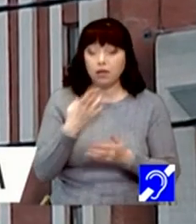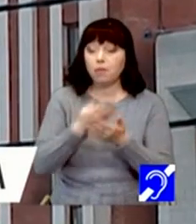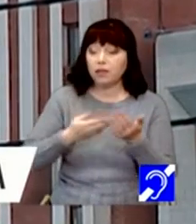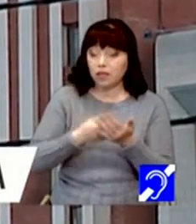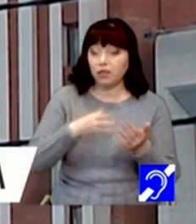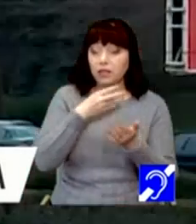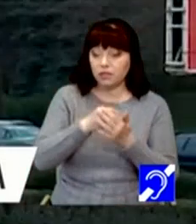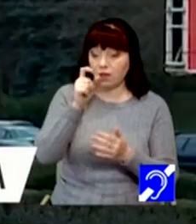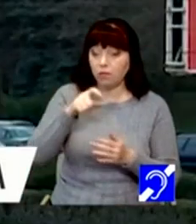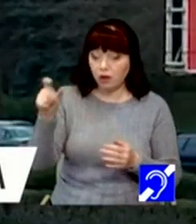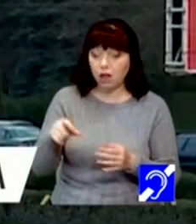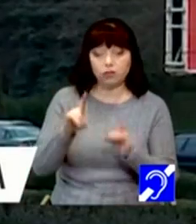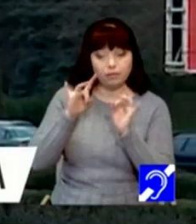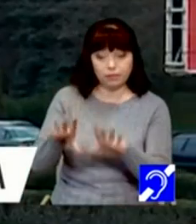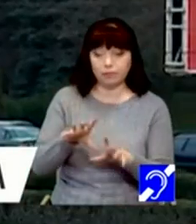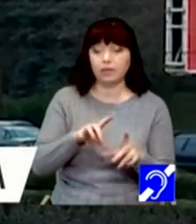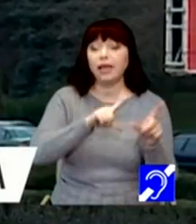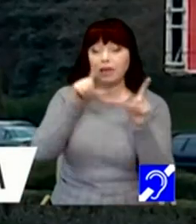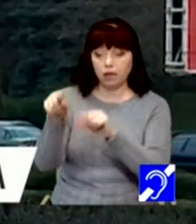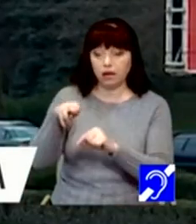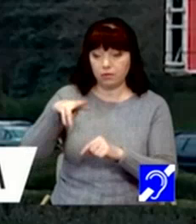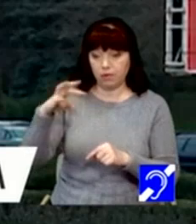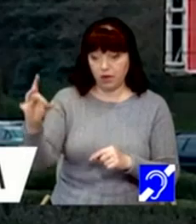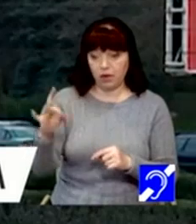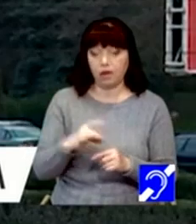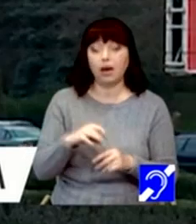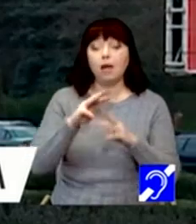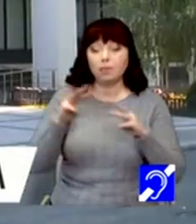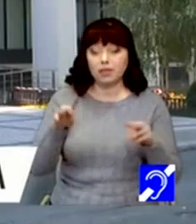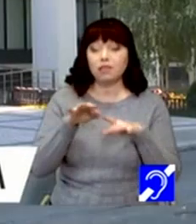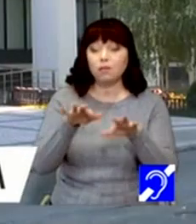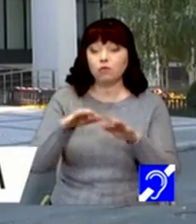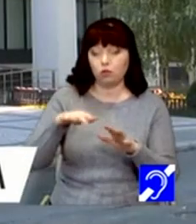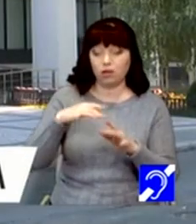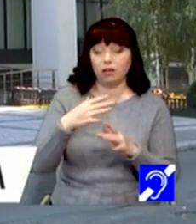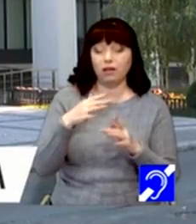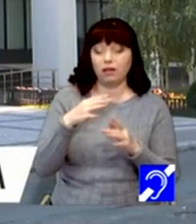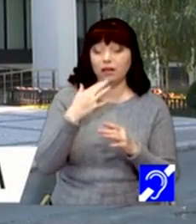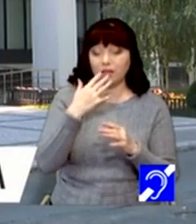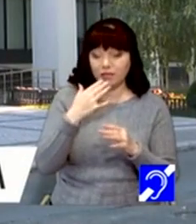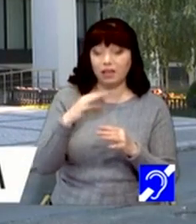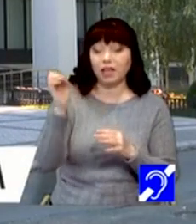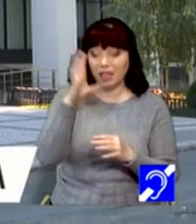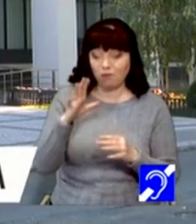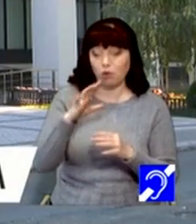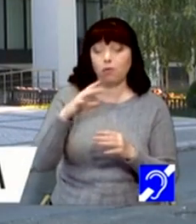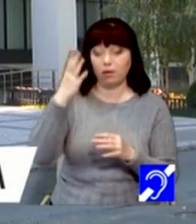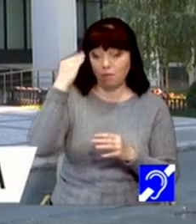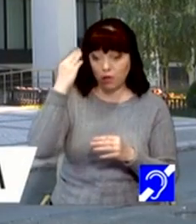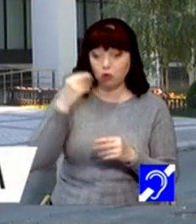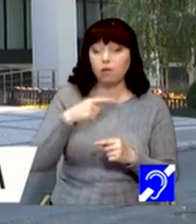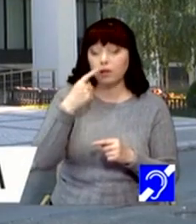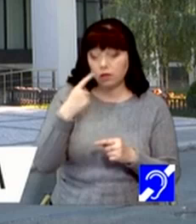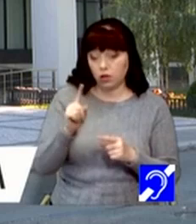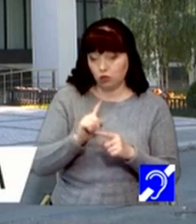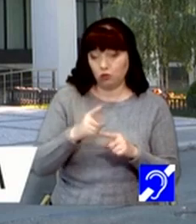recomandat cetățenilor săi să evite călătoriile pe malul stâng al Nistrului Ministerul Afacerilor Externe și integrării Europene din Republica Moldova a venit